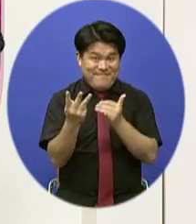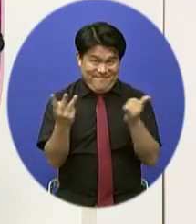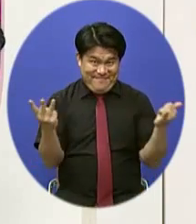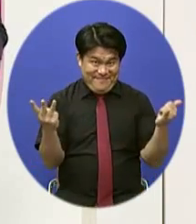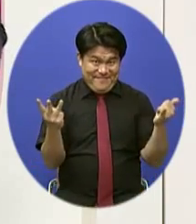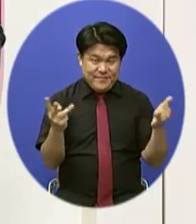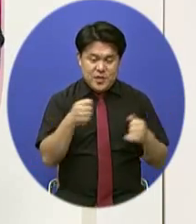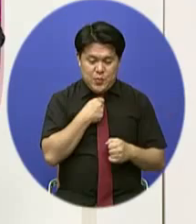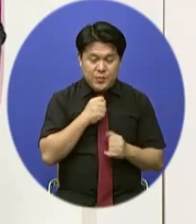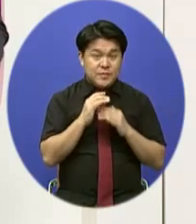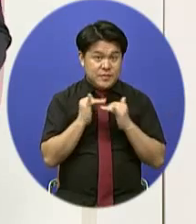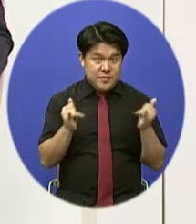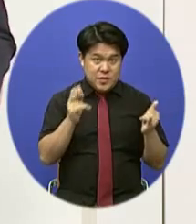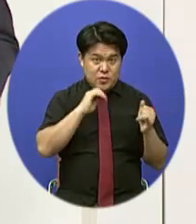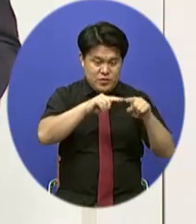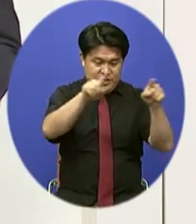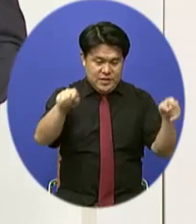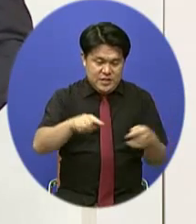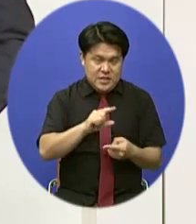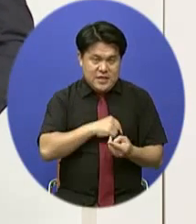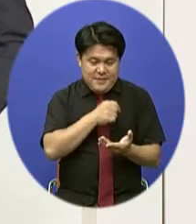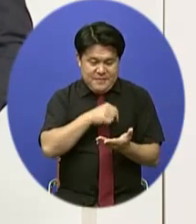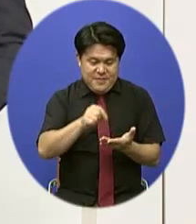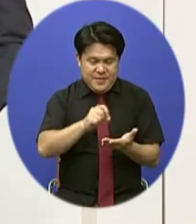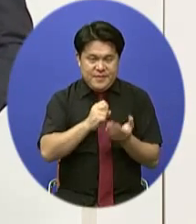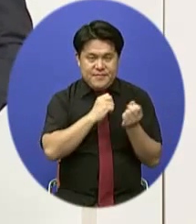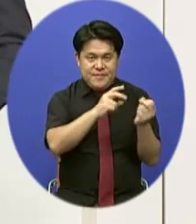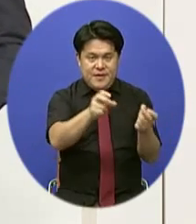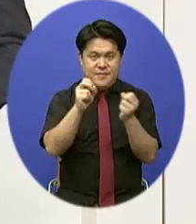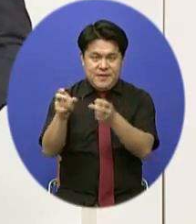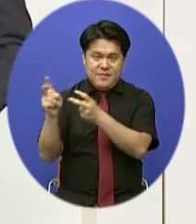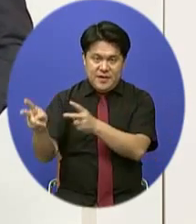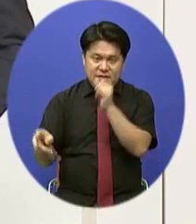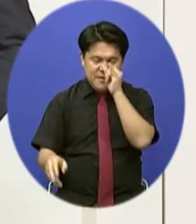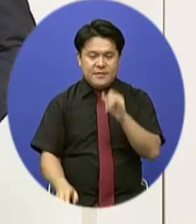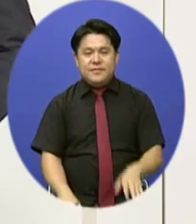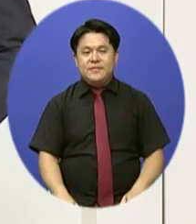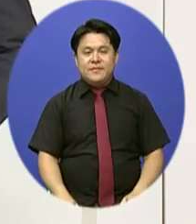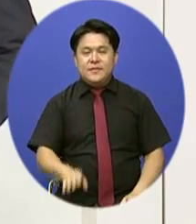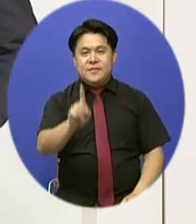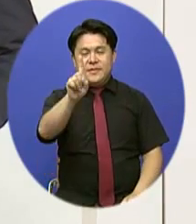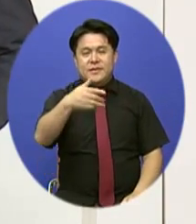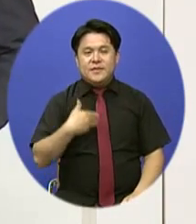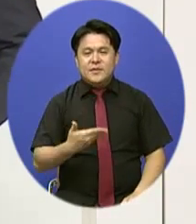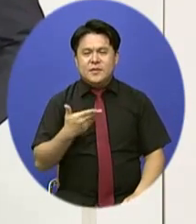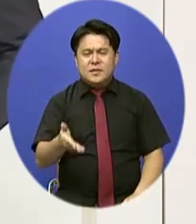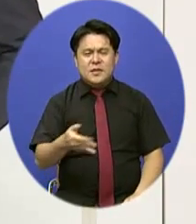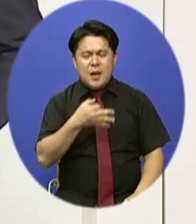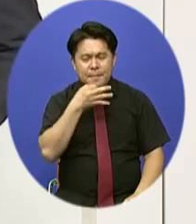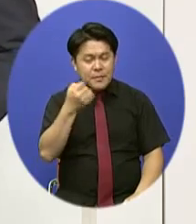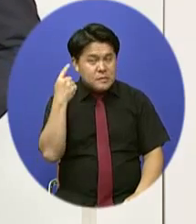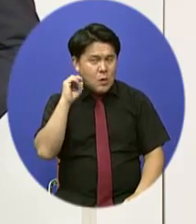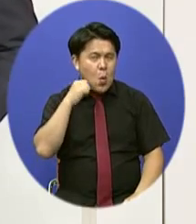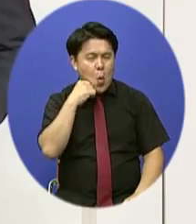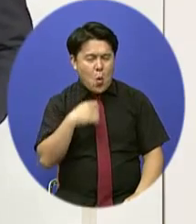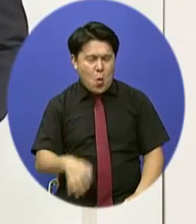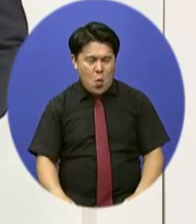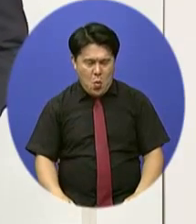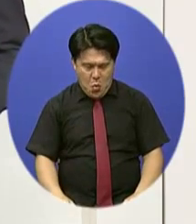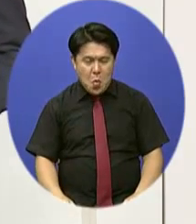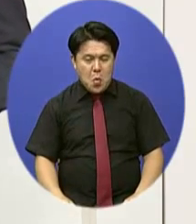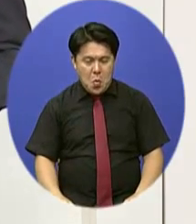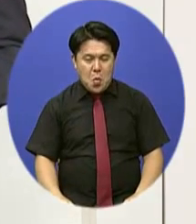사인 CD를 집으로 네. 직접 힌트 예, 드릴게요. 보내드리도록 하겠습니다. 아주 발음이 어려운 거예요. 맞아요.